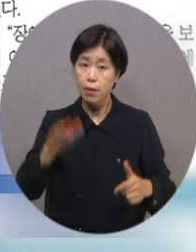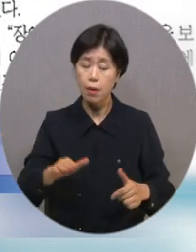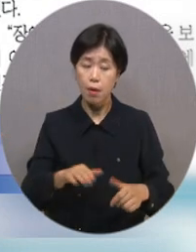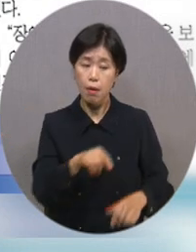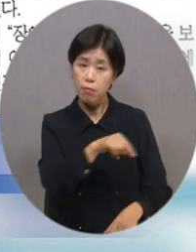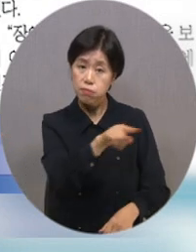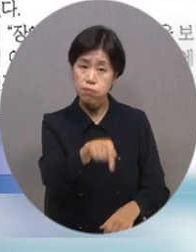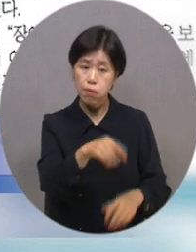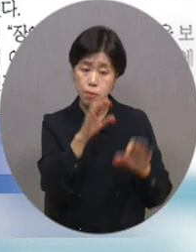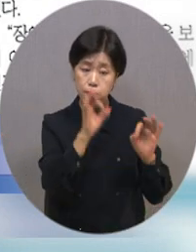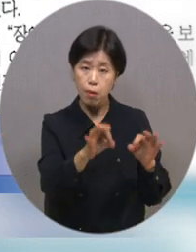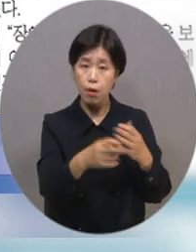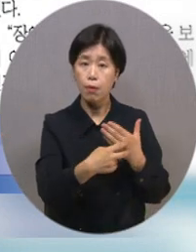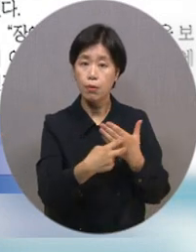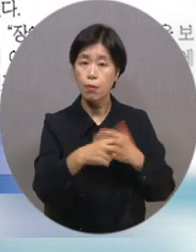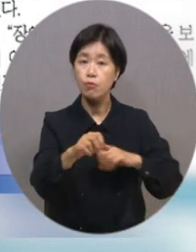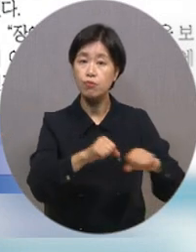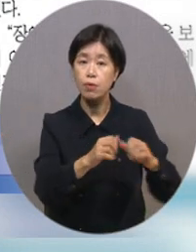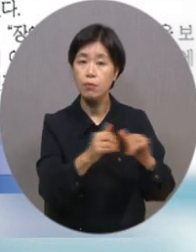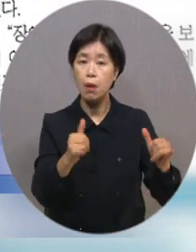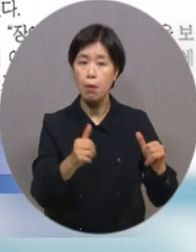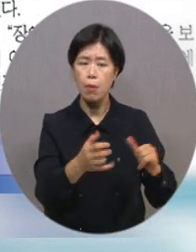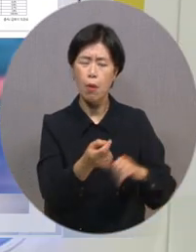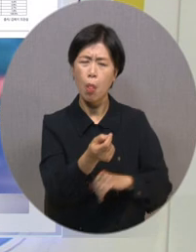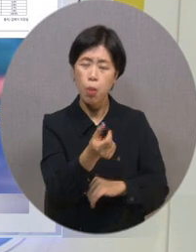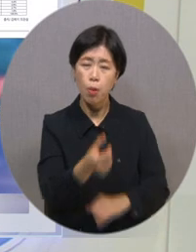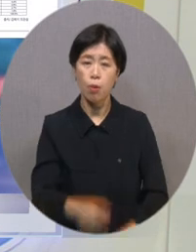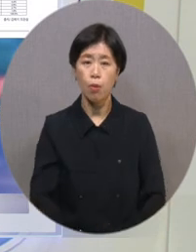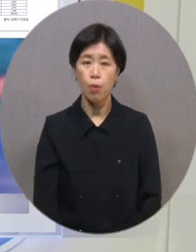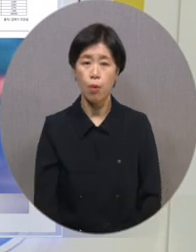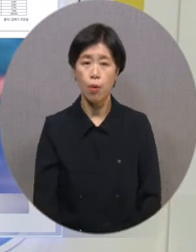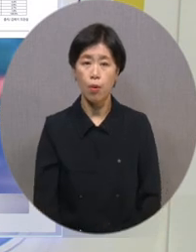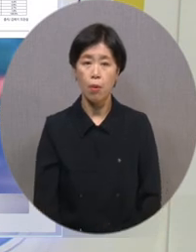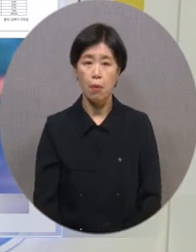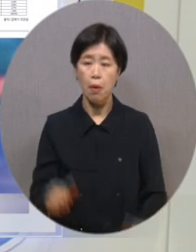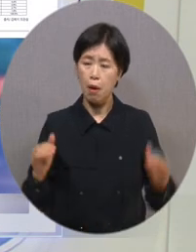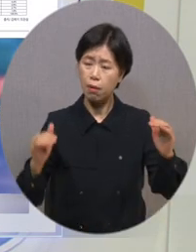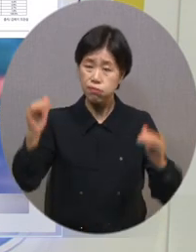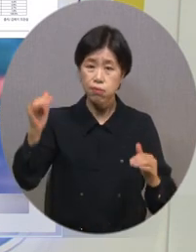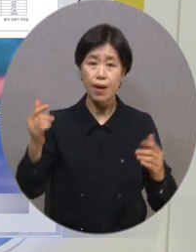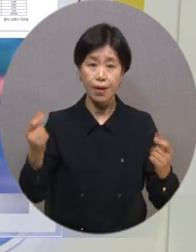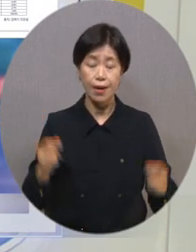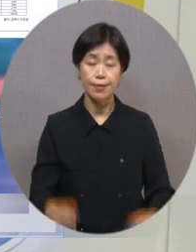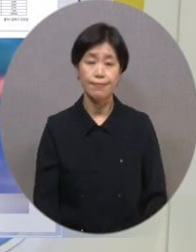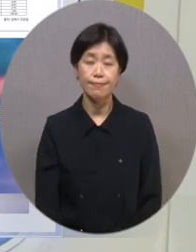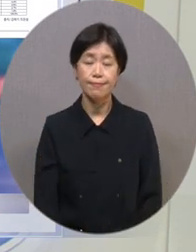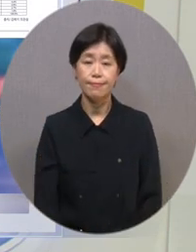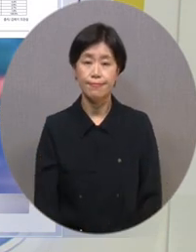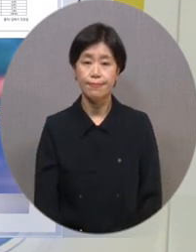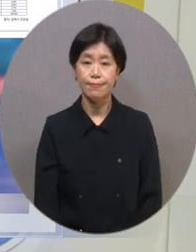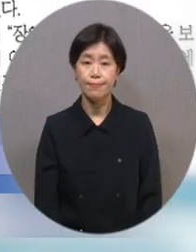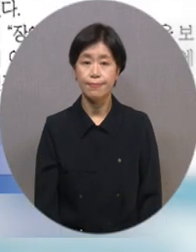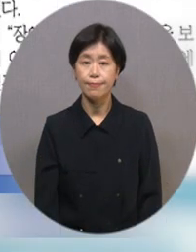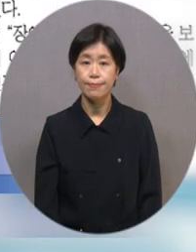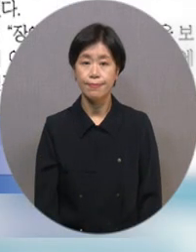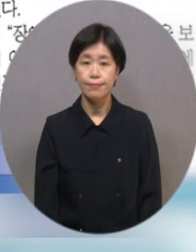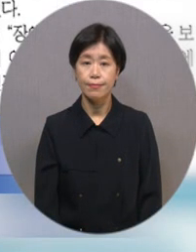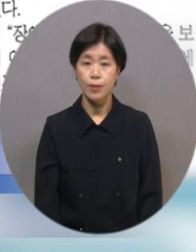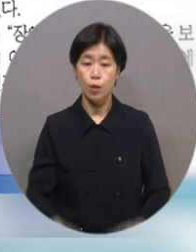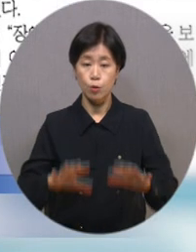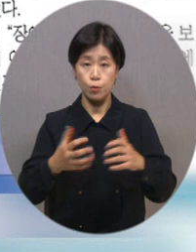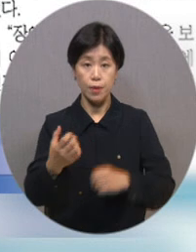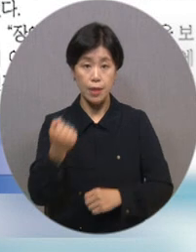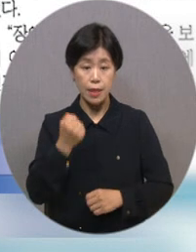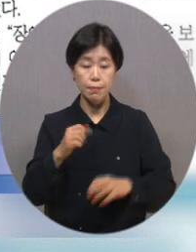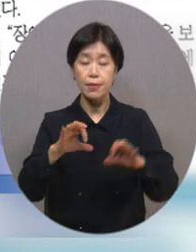의사 수는이 턱없이 부족하기 때문입니다 즉 수요와 공급이 불균형한 상황이 된 것입니다 국민의 임